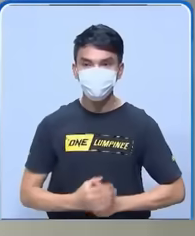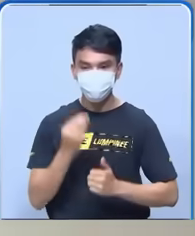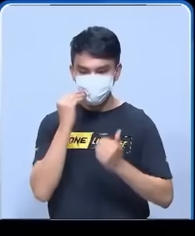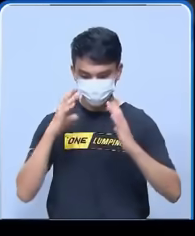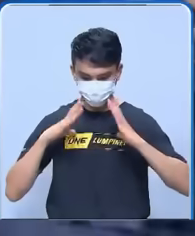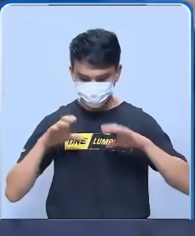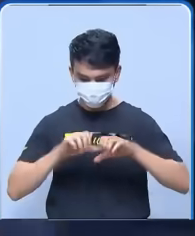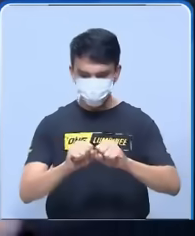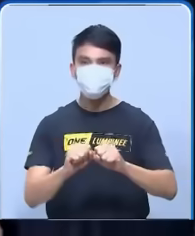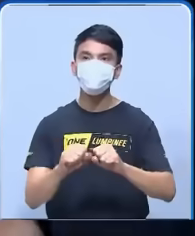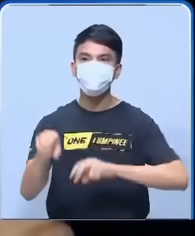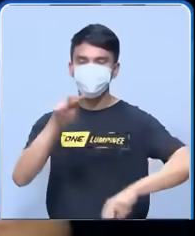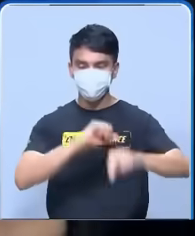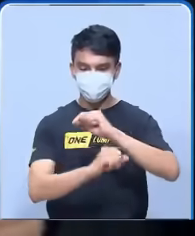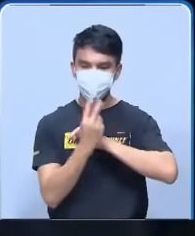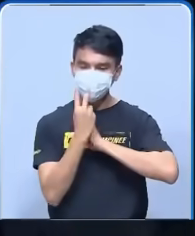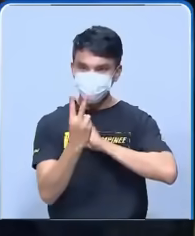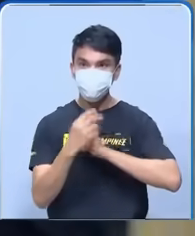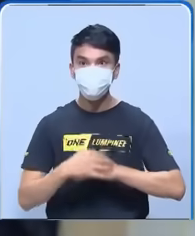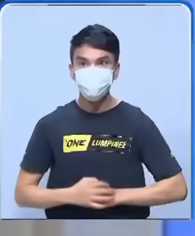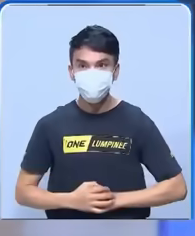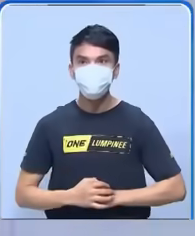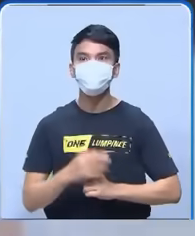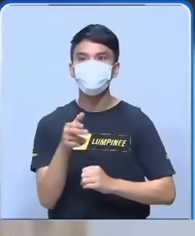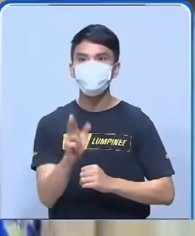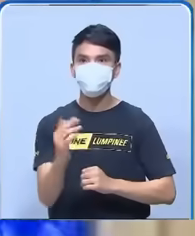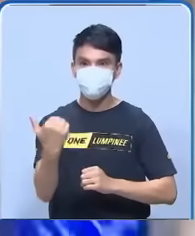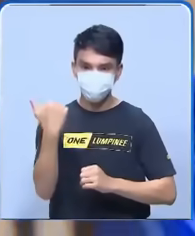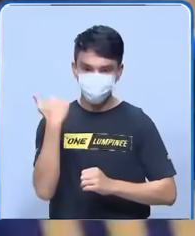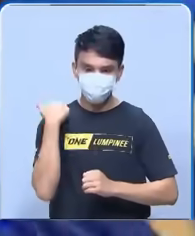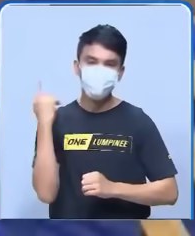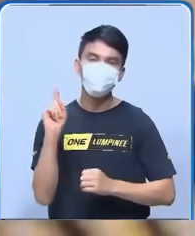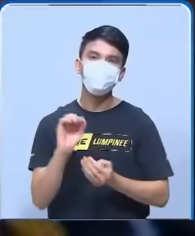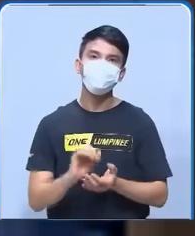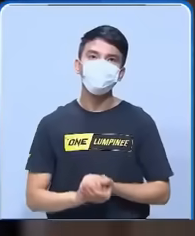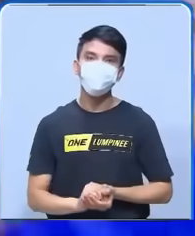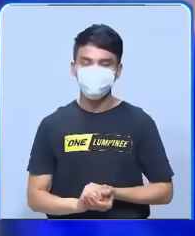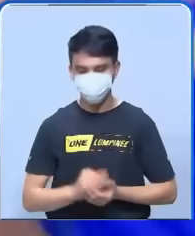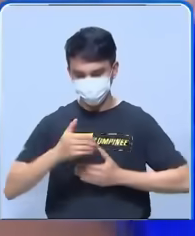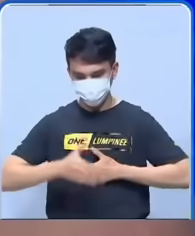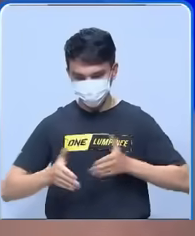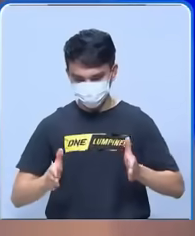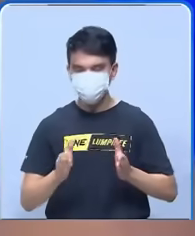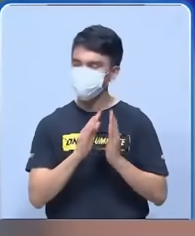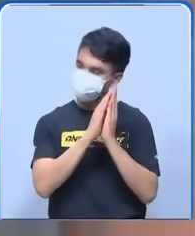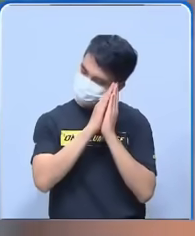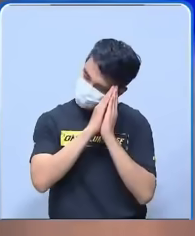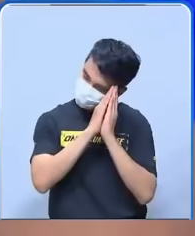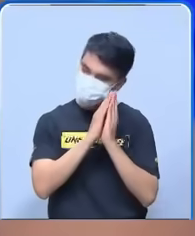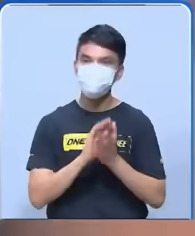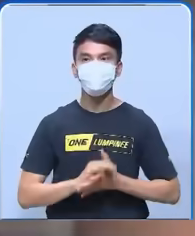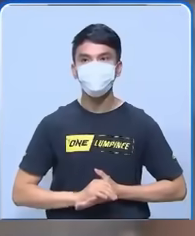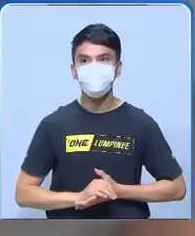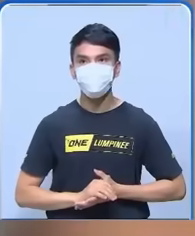ซึ่งเจ้าหน้าที่ก็ไปตรวจค้นในบ้านหลังดังกล่าวไปเจออาวุธปืนจำนวน1กระบอกอยู่ในห้องนอนเครื่องกระสุนปืนอีกหลายชนิดเลยอี